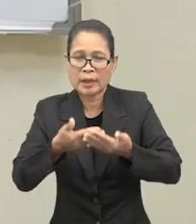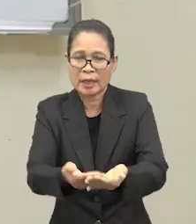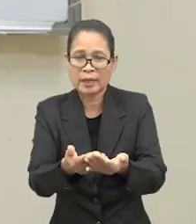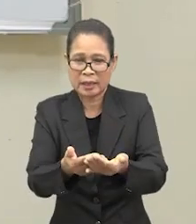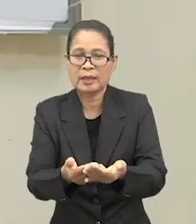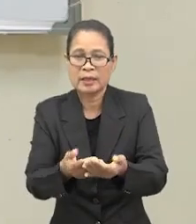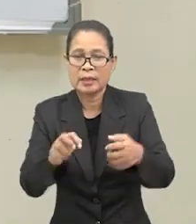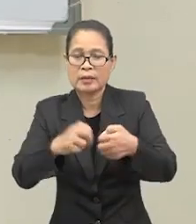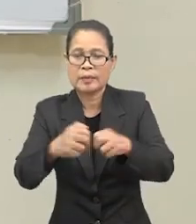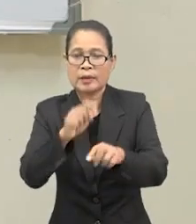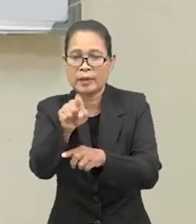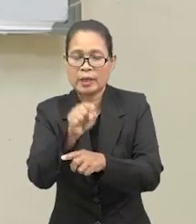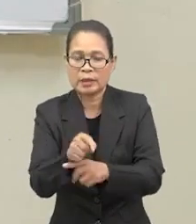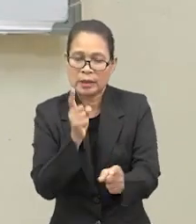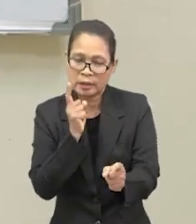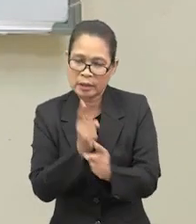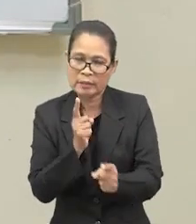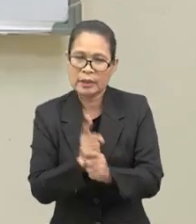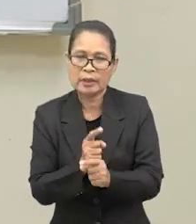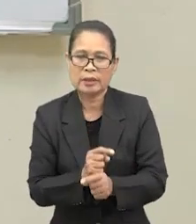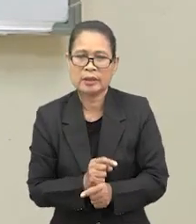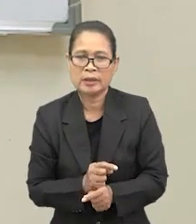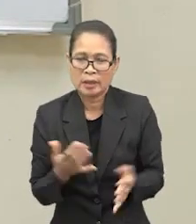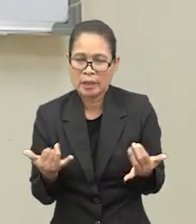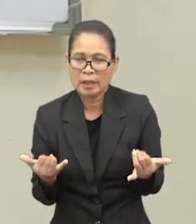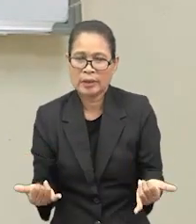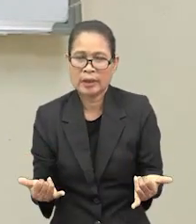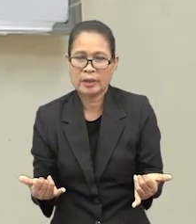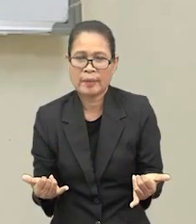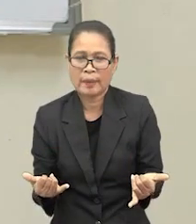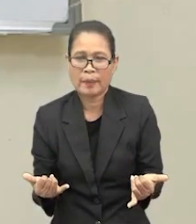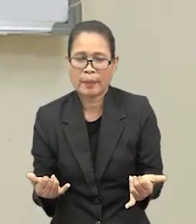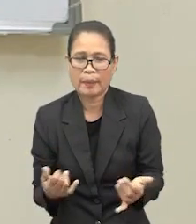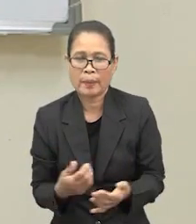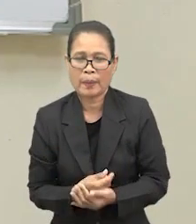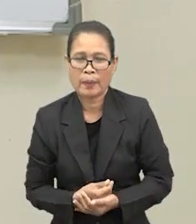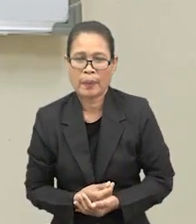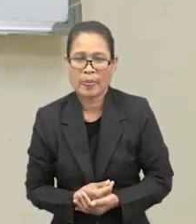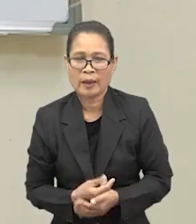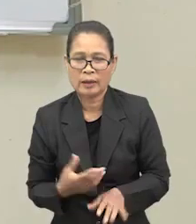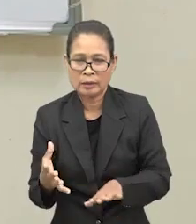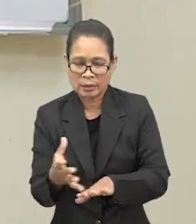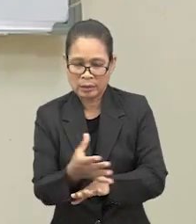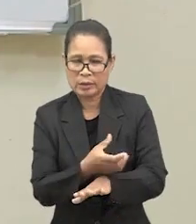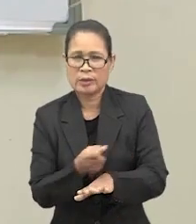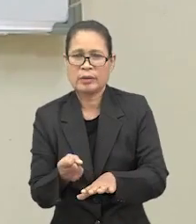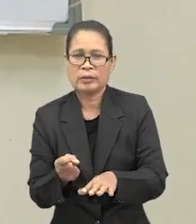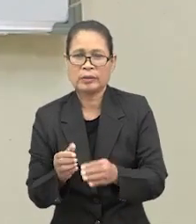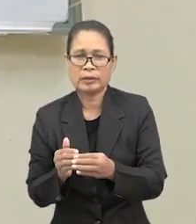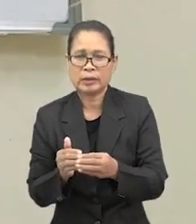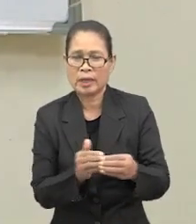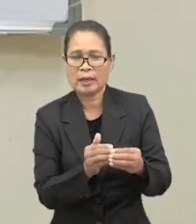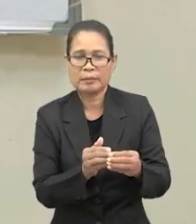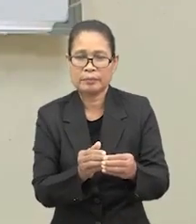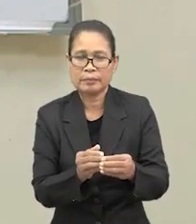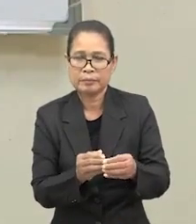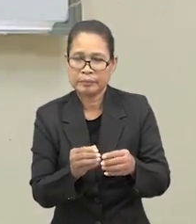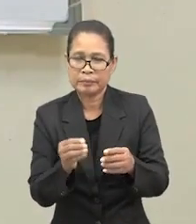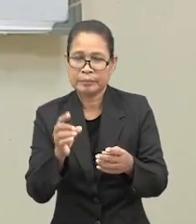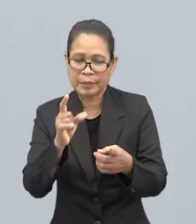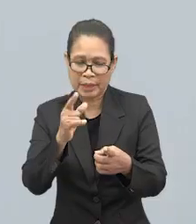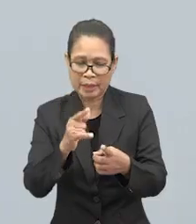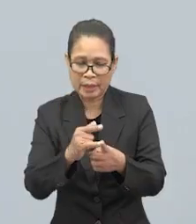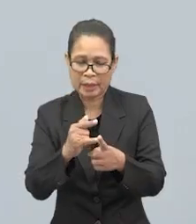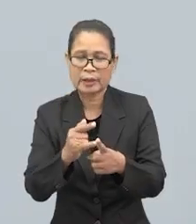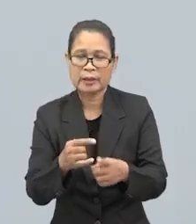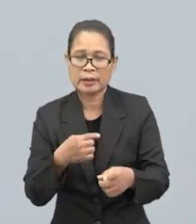ý và có chị ai nâng bằng cao chấm nót bán để trầm trở. Chà. Ấy lời ni dốc tam phải